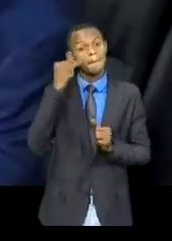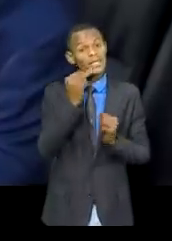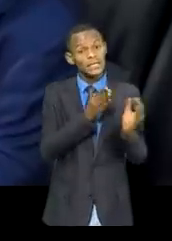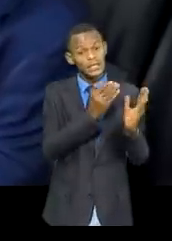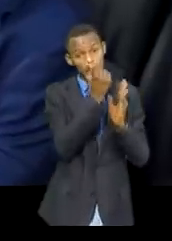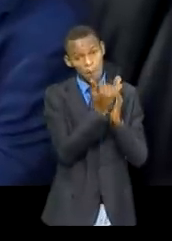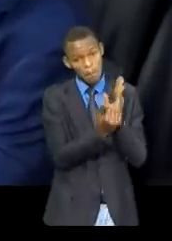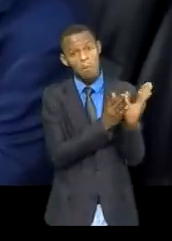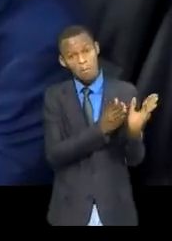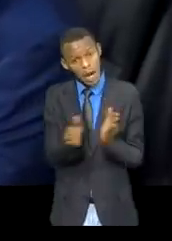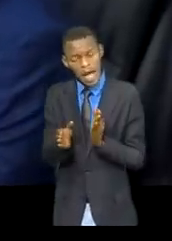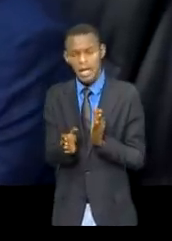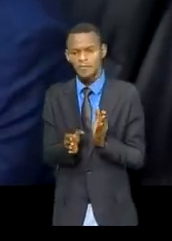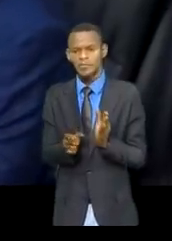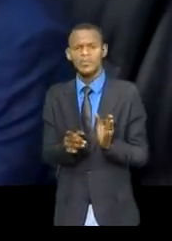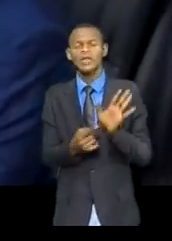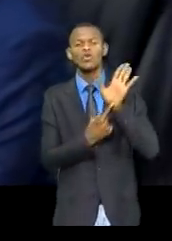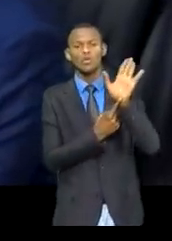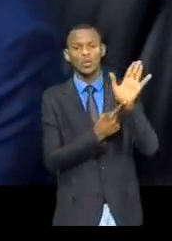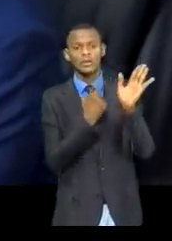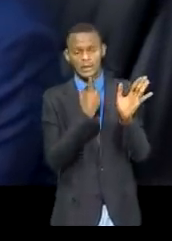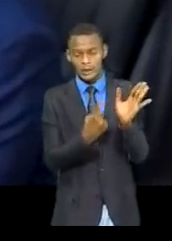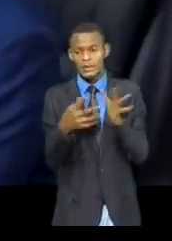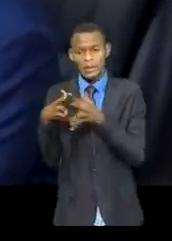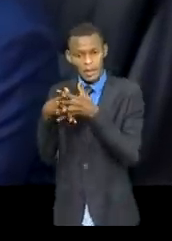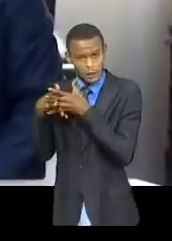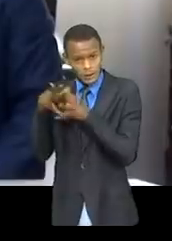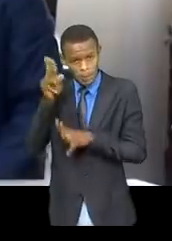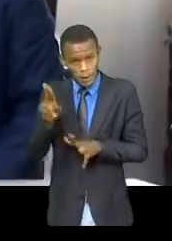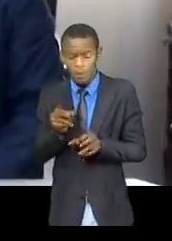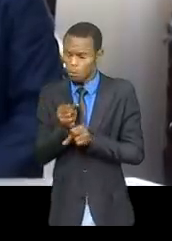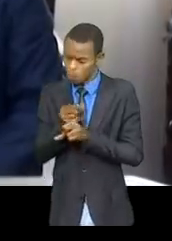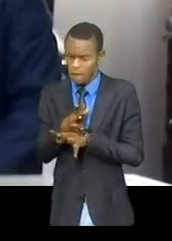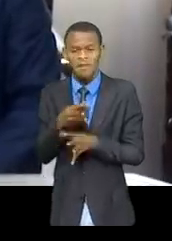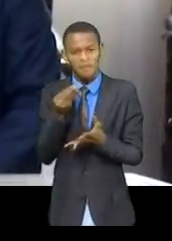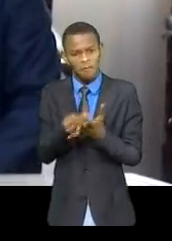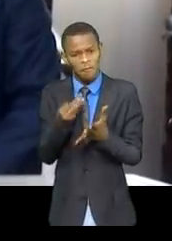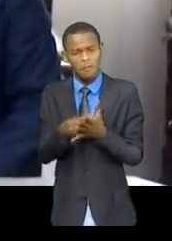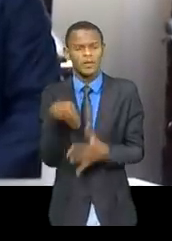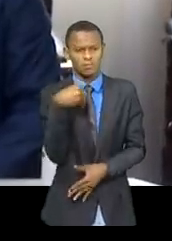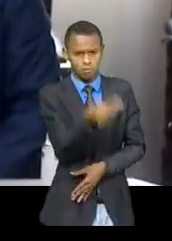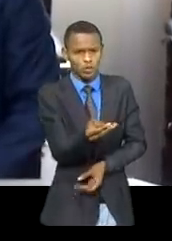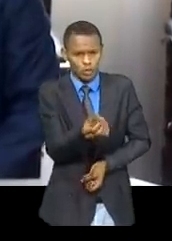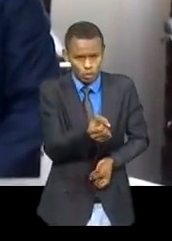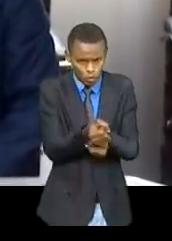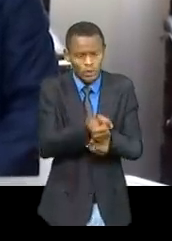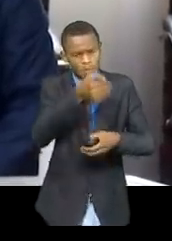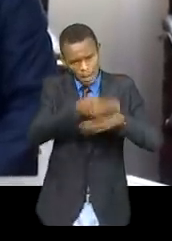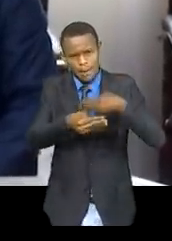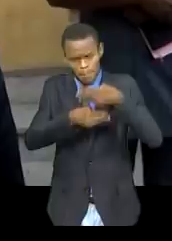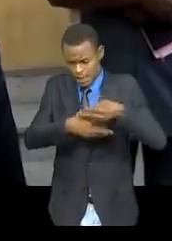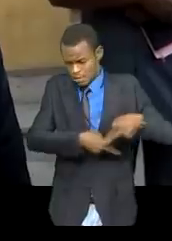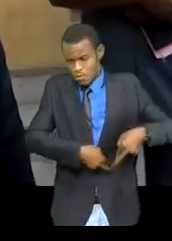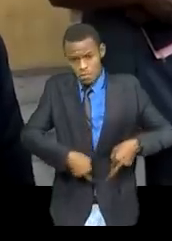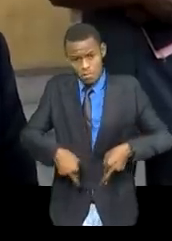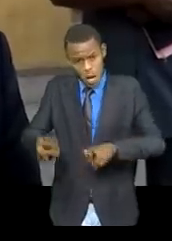pour un financement qui sera orienté dans la réhabilitation des infrastructures socio-économiques de base, surtout les routes de